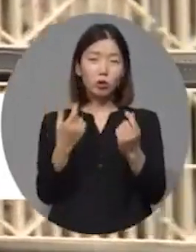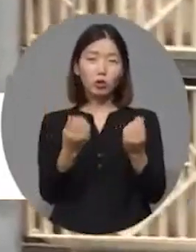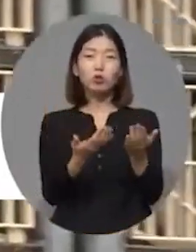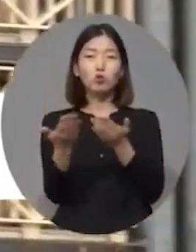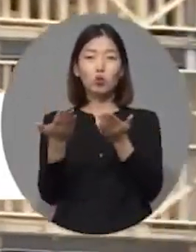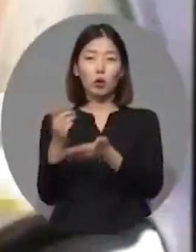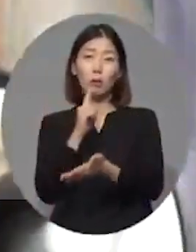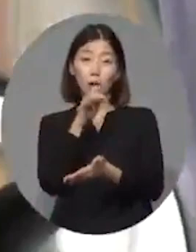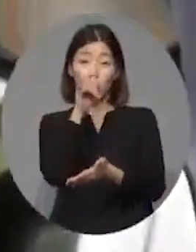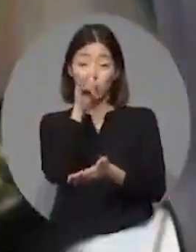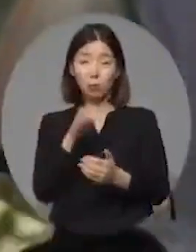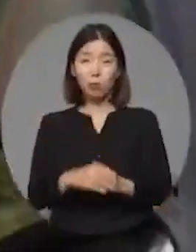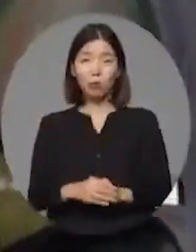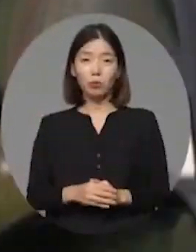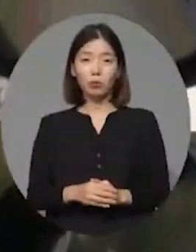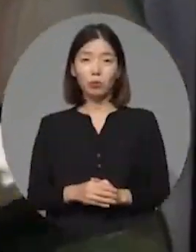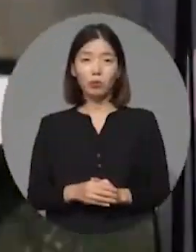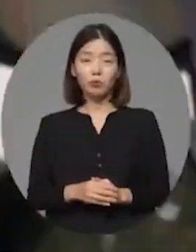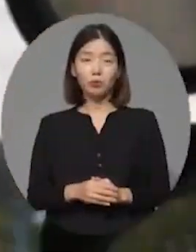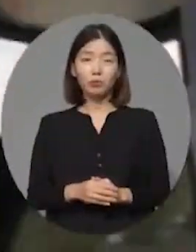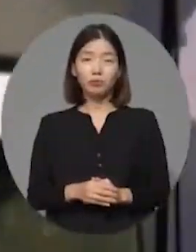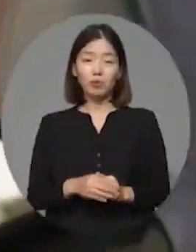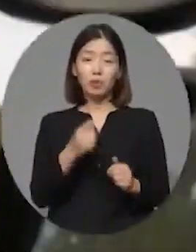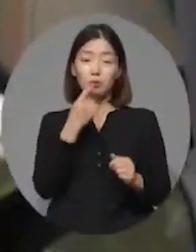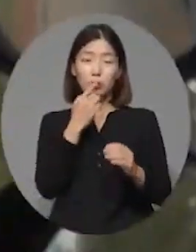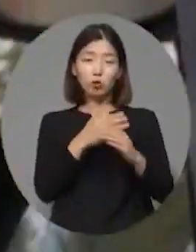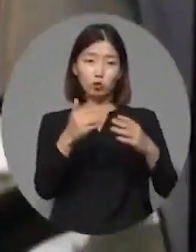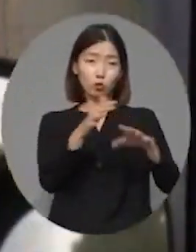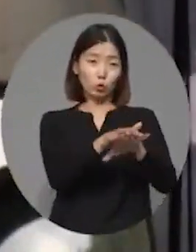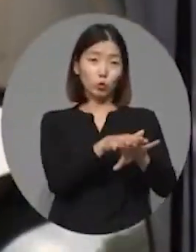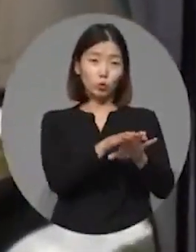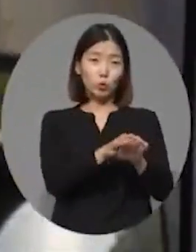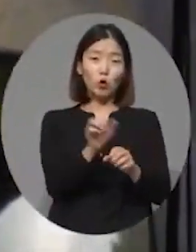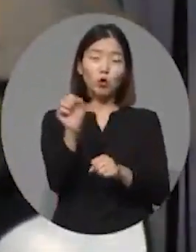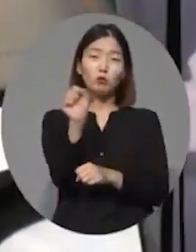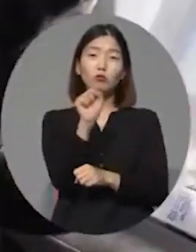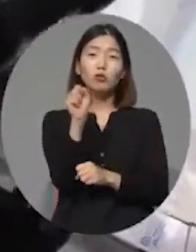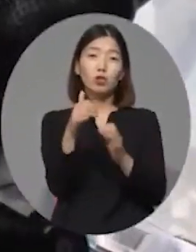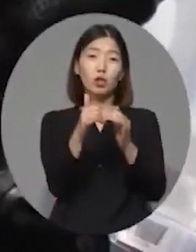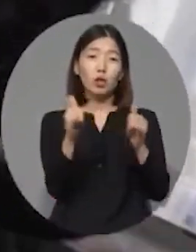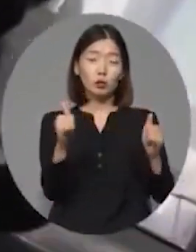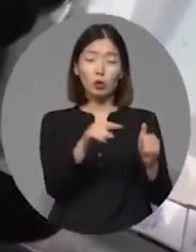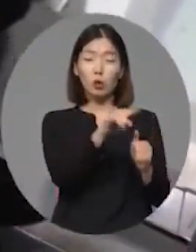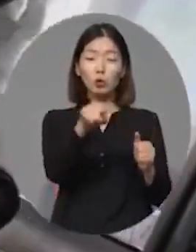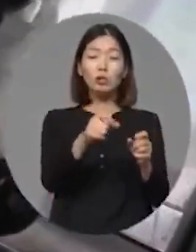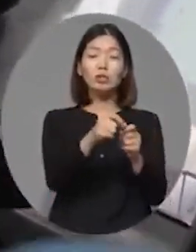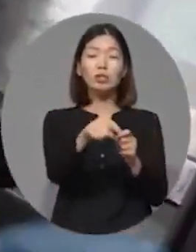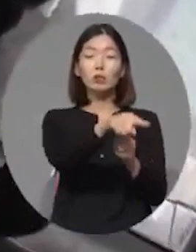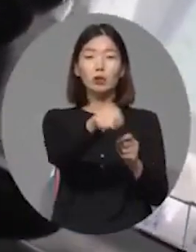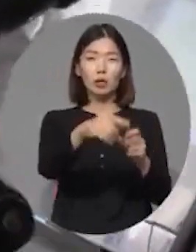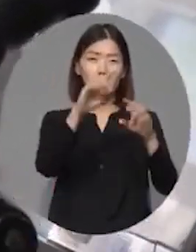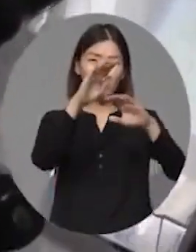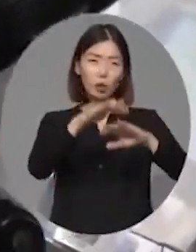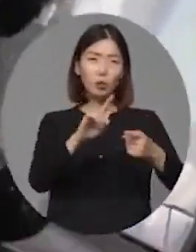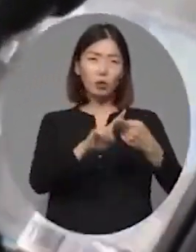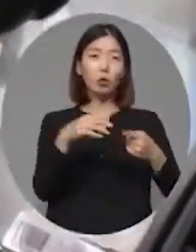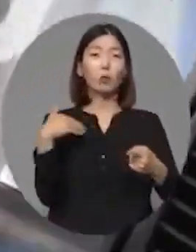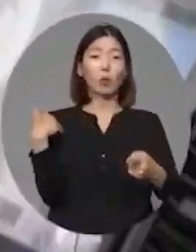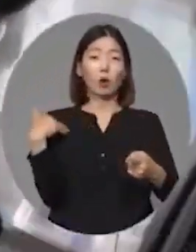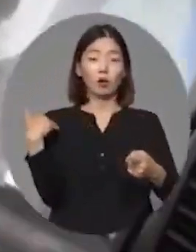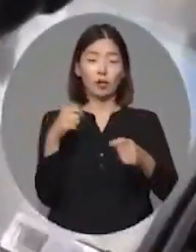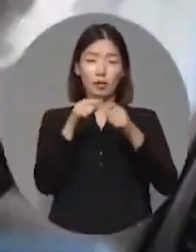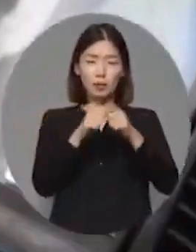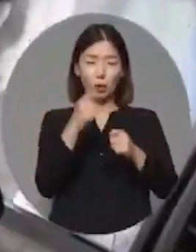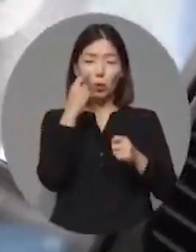하잖아요 상급단체 인 민주노총 화물연대 전북본부 측은 해당 지회에 교선 내용을 알지 못했다며